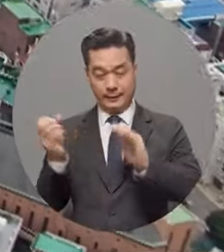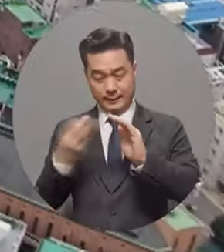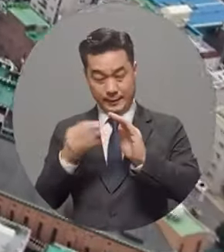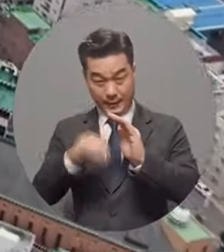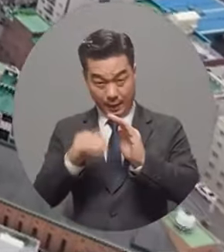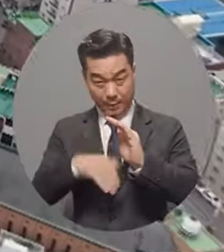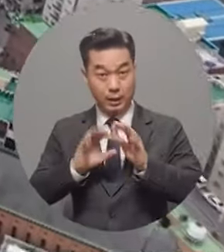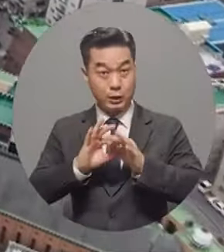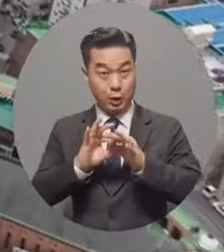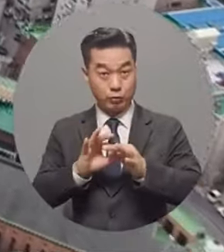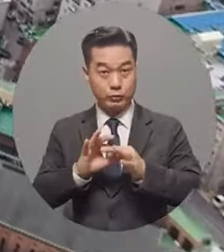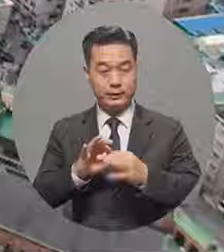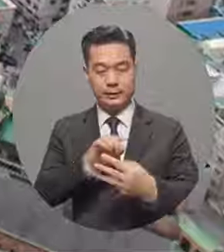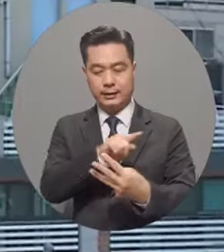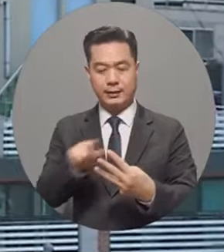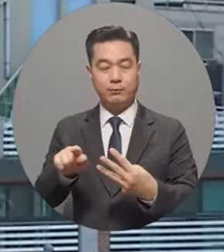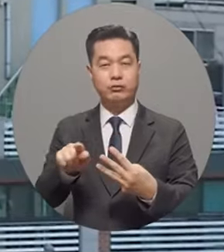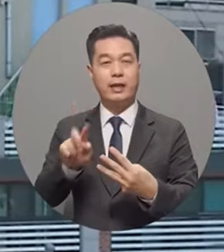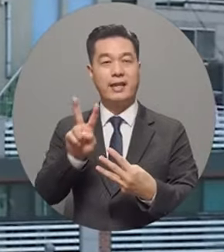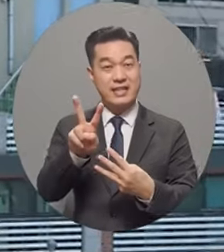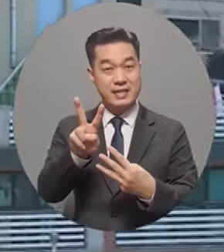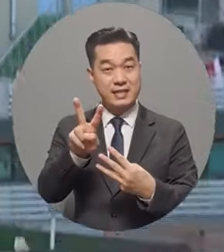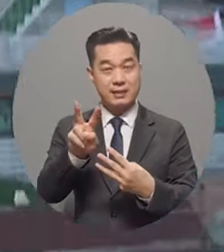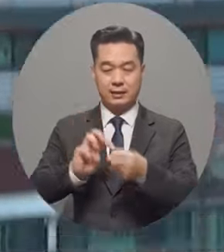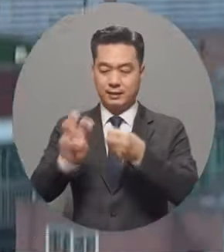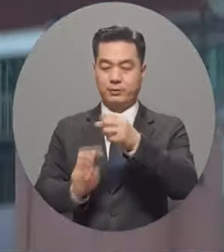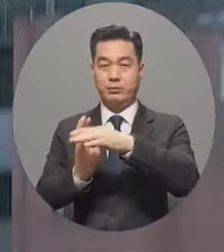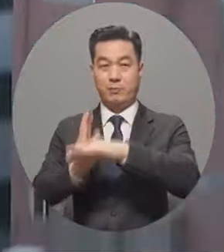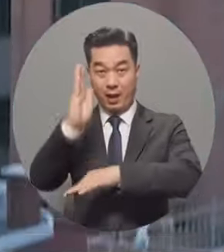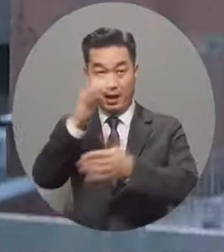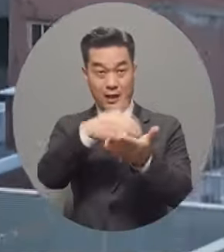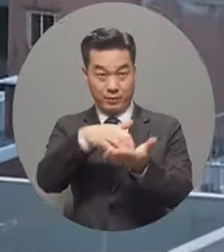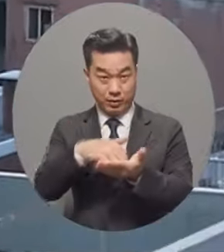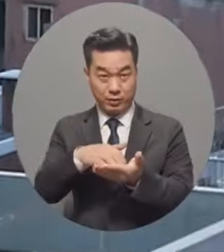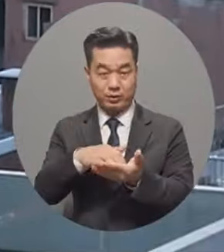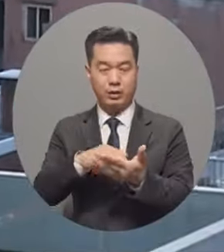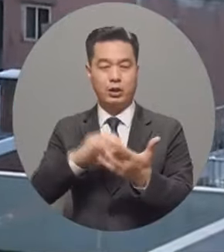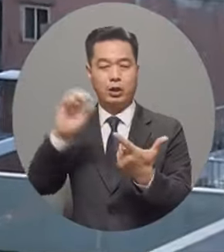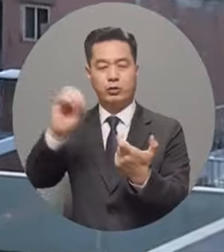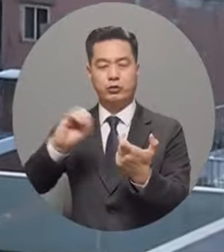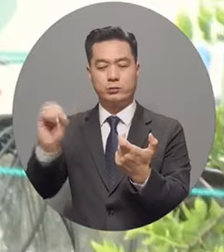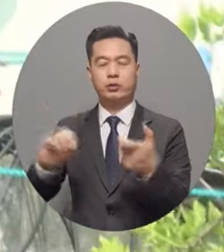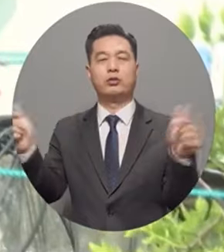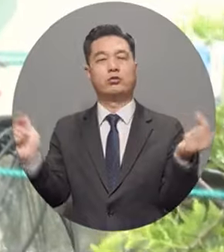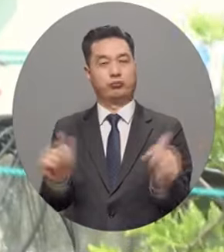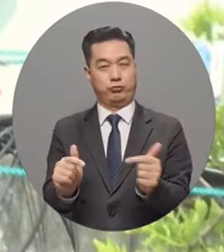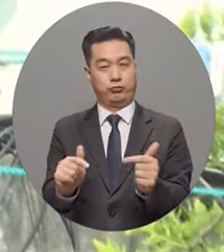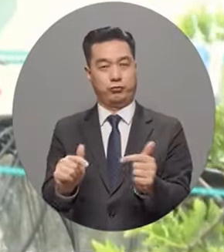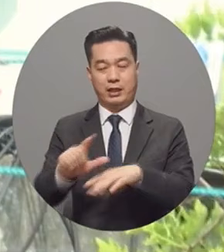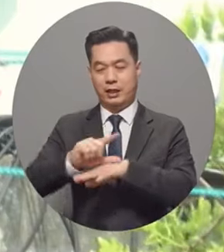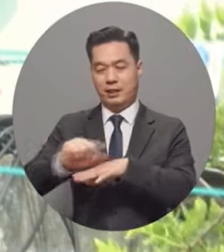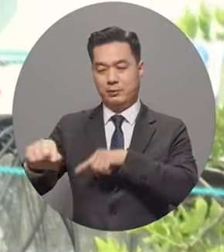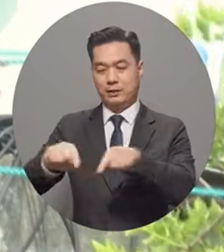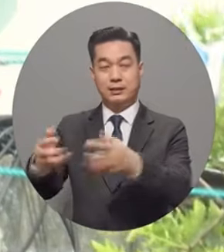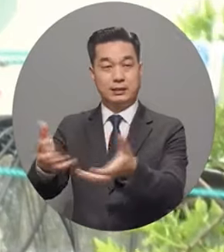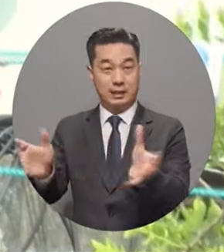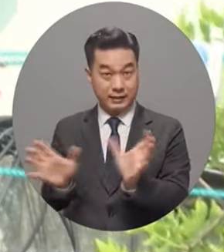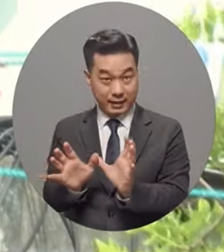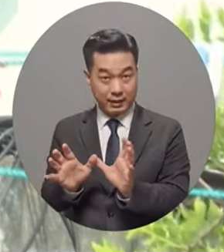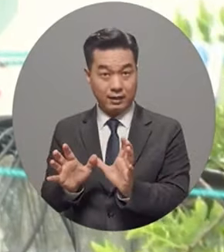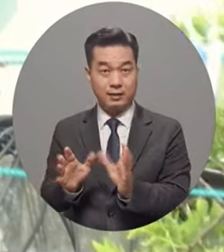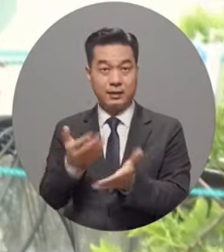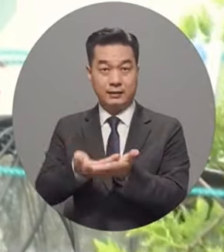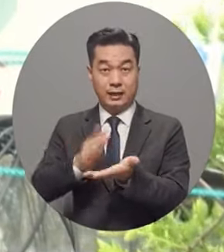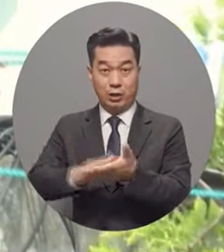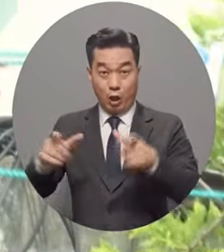3분의 2 이상인 30년 이상 노후 건축물의 비율을 60%로 완화하고 지자체가 재정비 촉진 구역으로 지정한